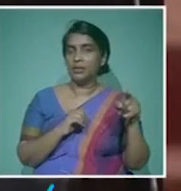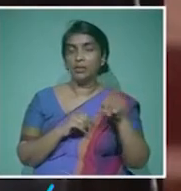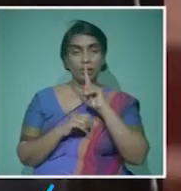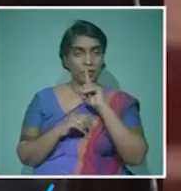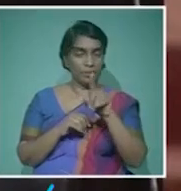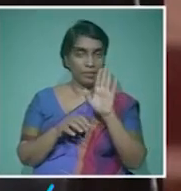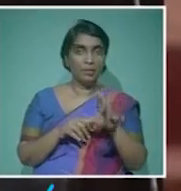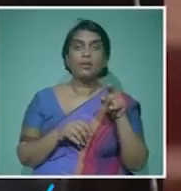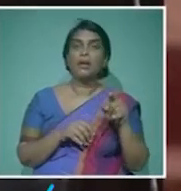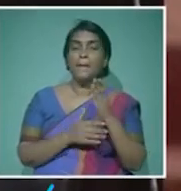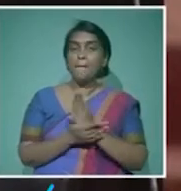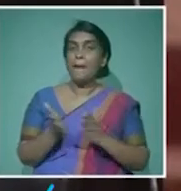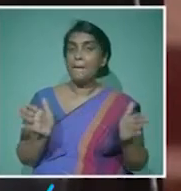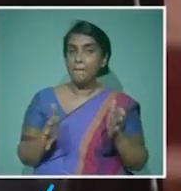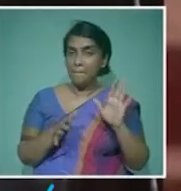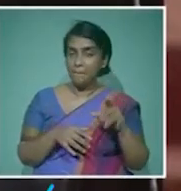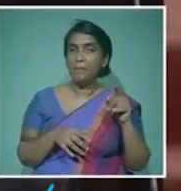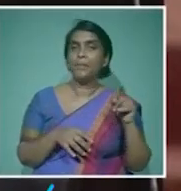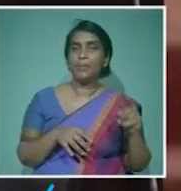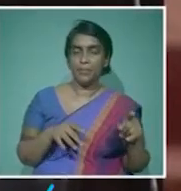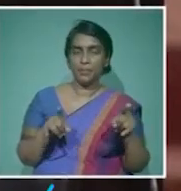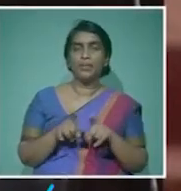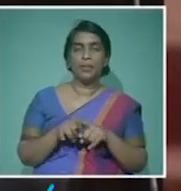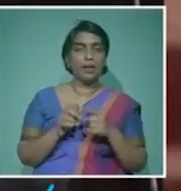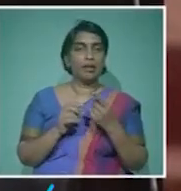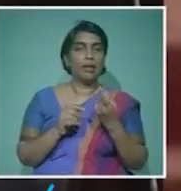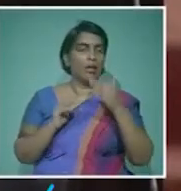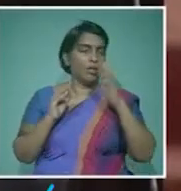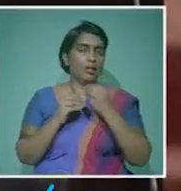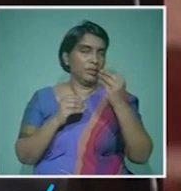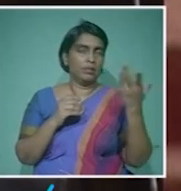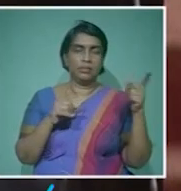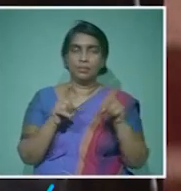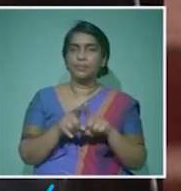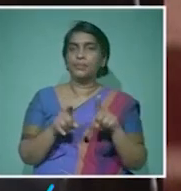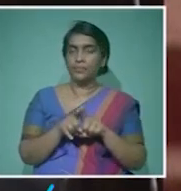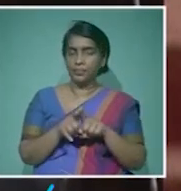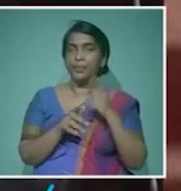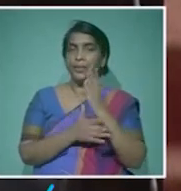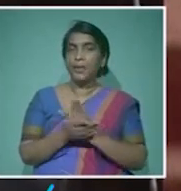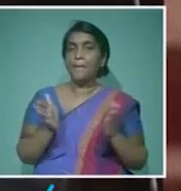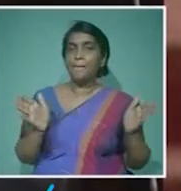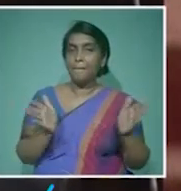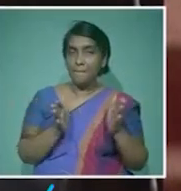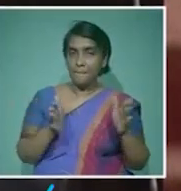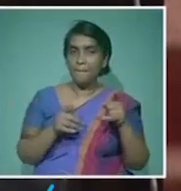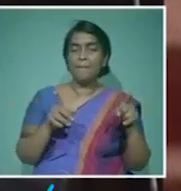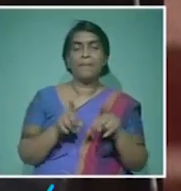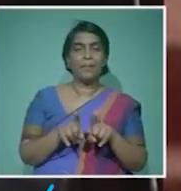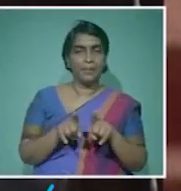ඔබතුමා කිව්වා තිරුංගු පිටි සඳහා අපි පාලන මිලක් ලබා දීලා නැහැ. ඒ අනුව අපිට තිරුංගු පිටි සහ පැකට්